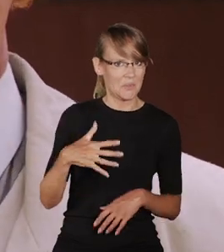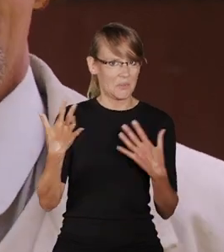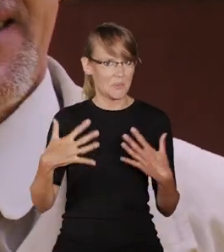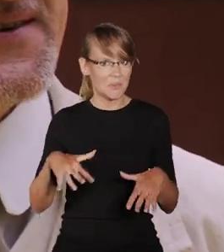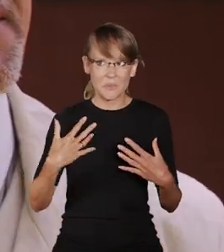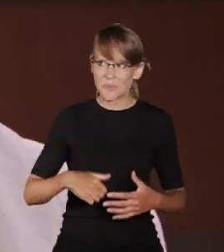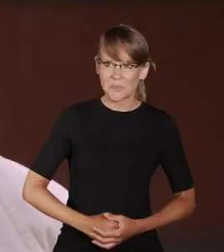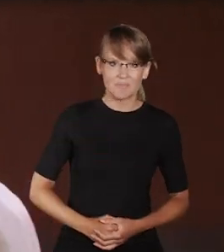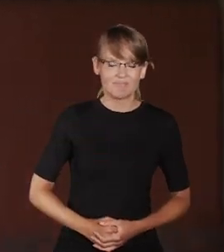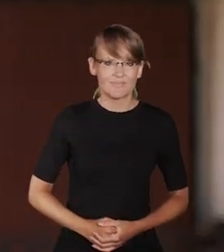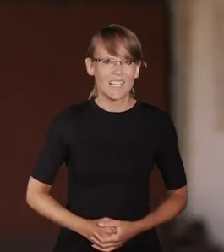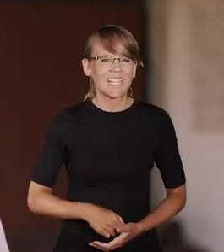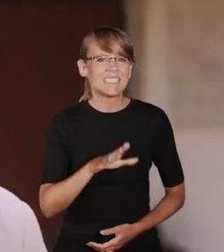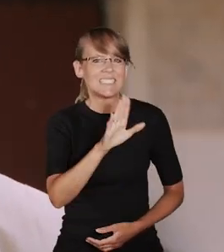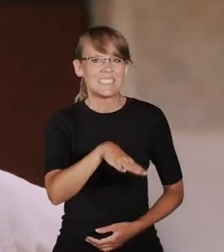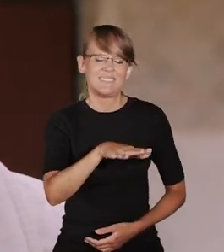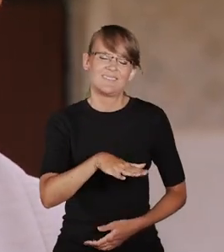Cała w pąsach, oczy błyszczą.